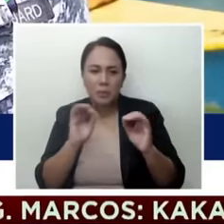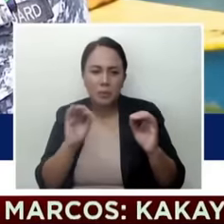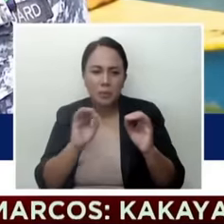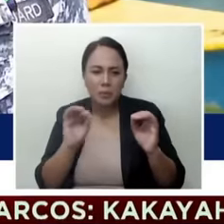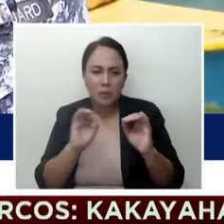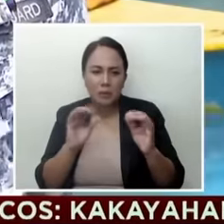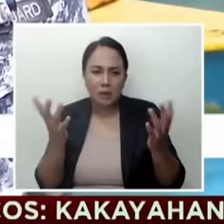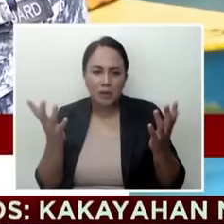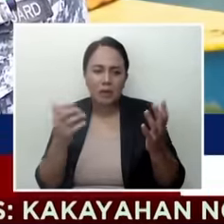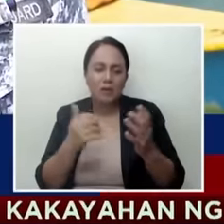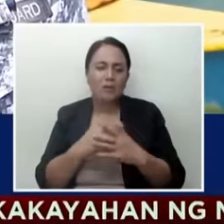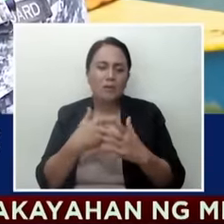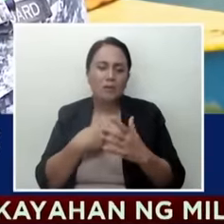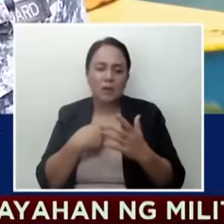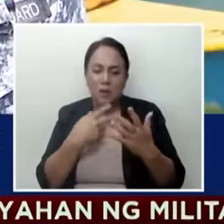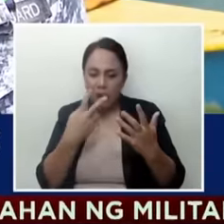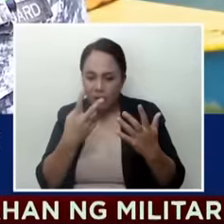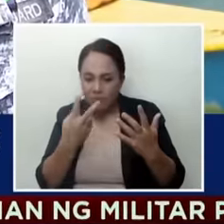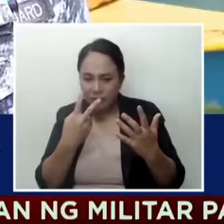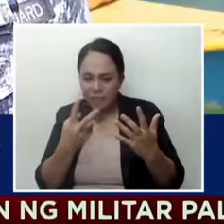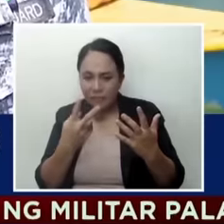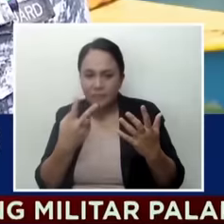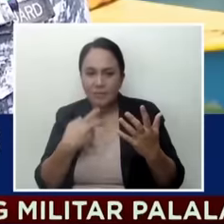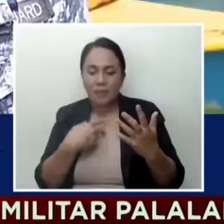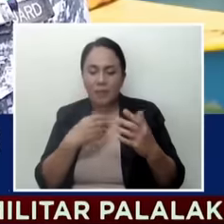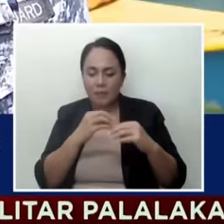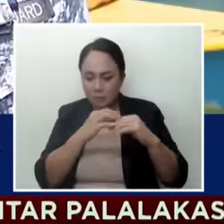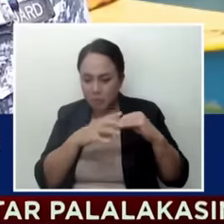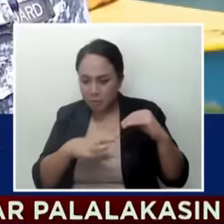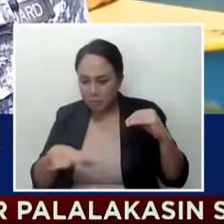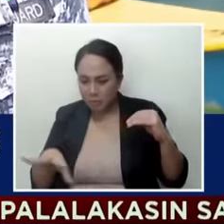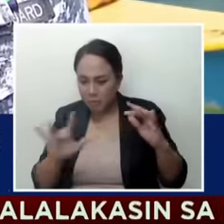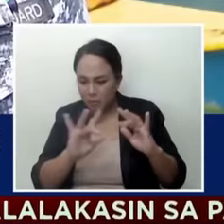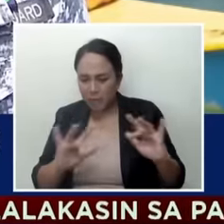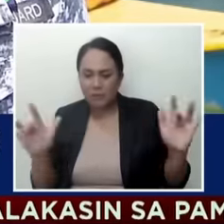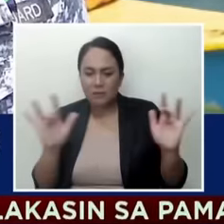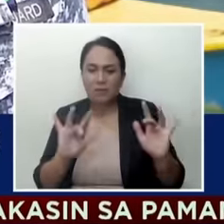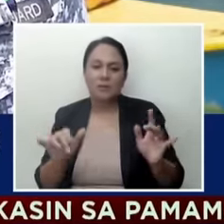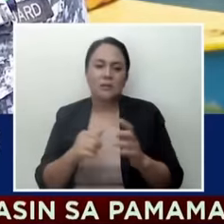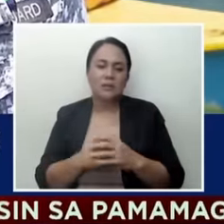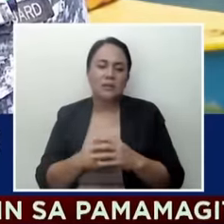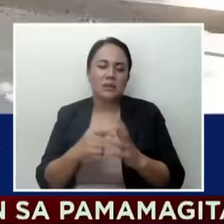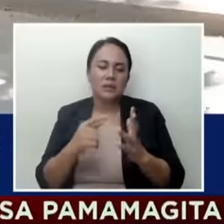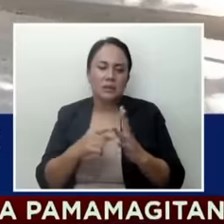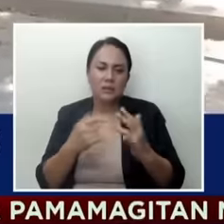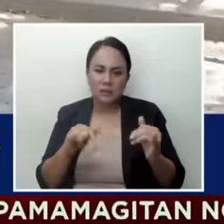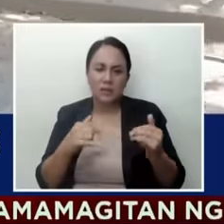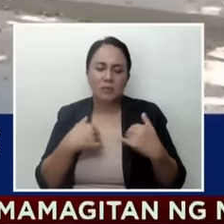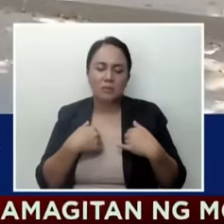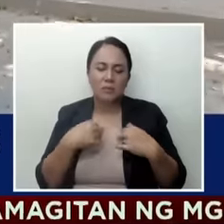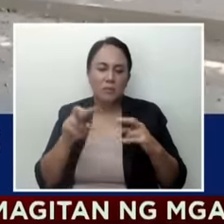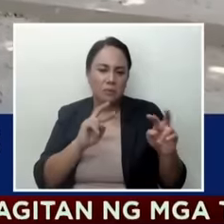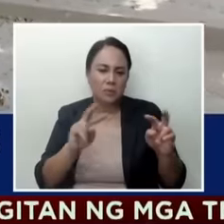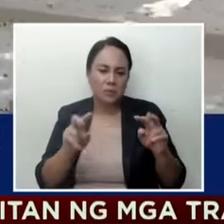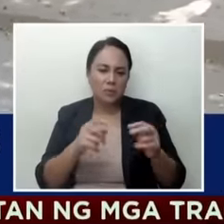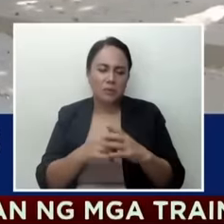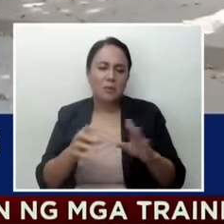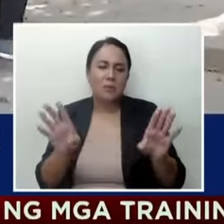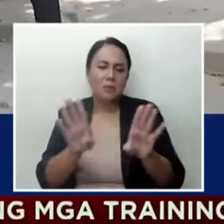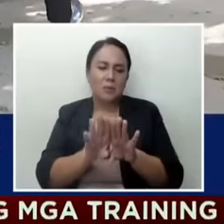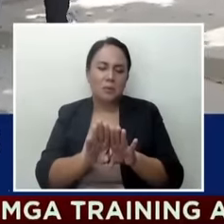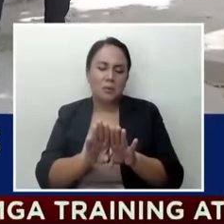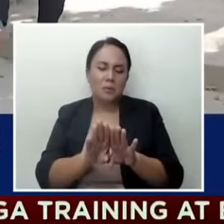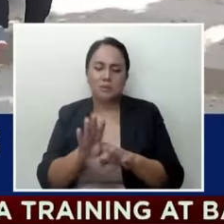yung traces ng spill. So until now, minomonitor pa rin natin. Ipinasara muna ng lokal